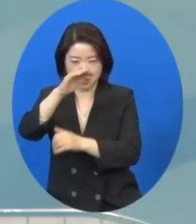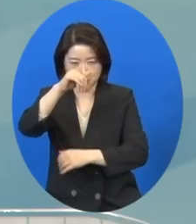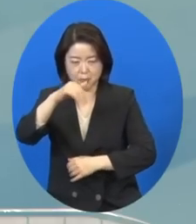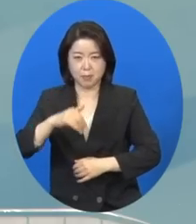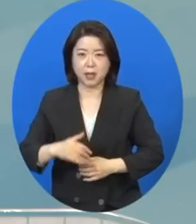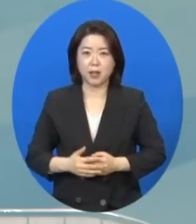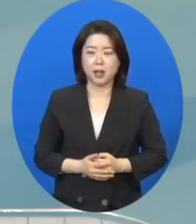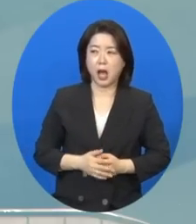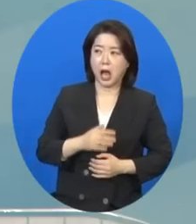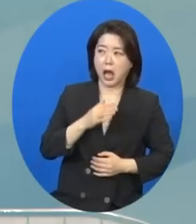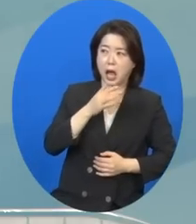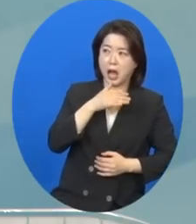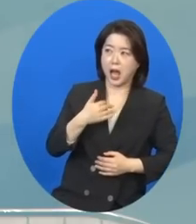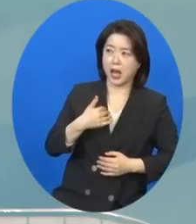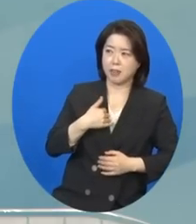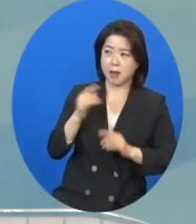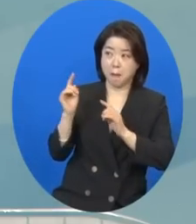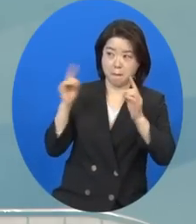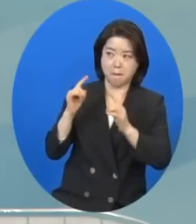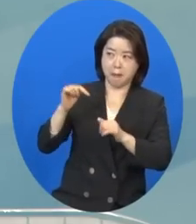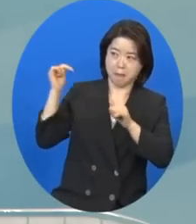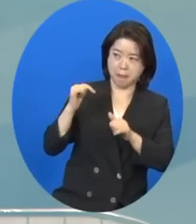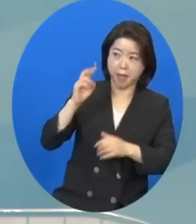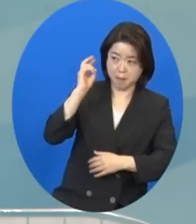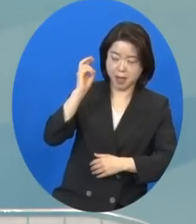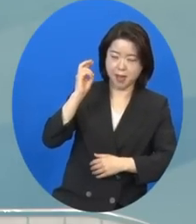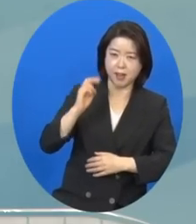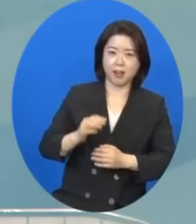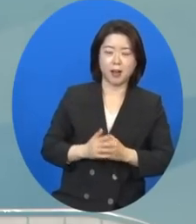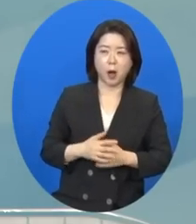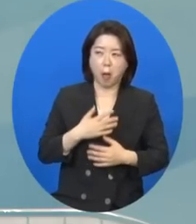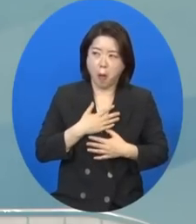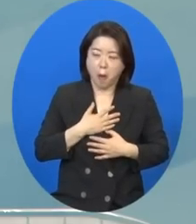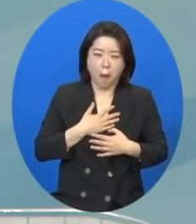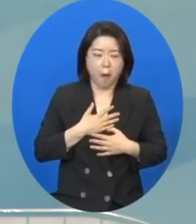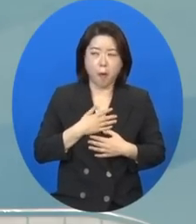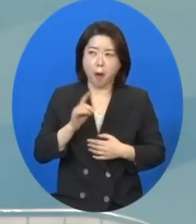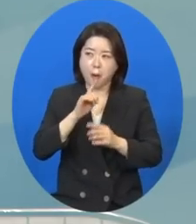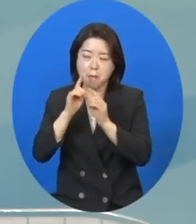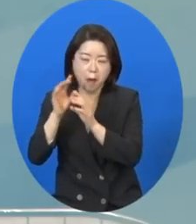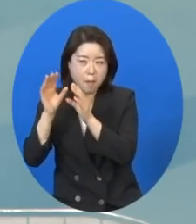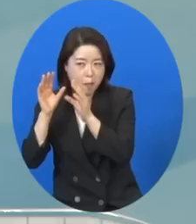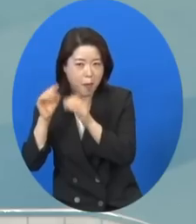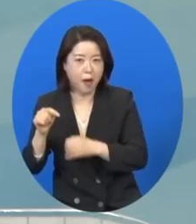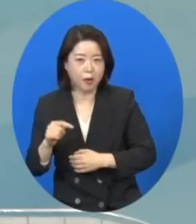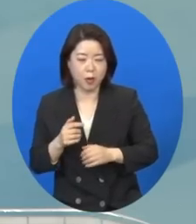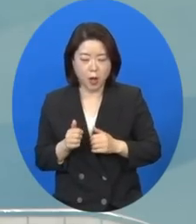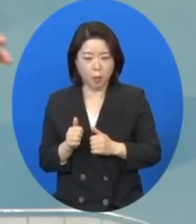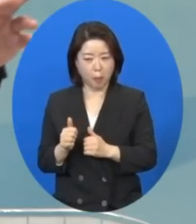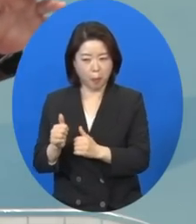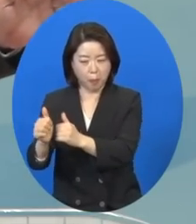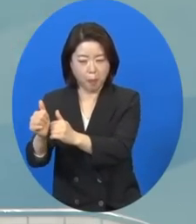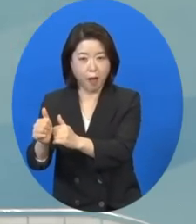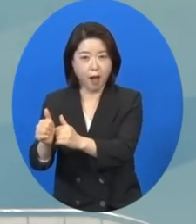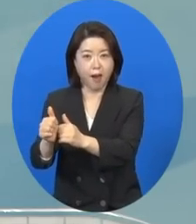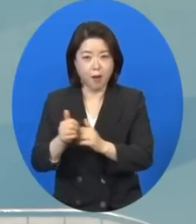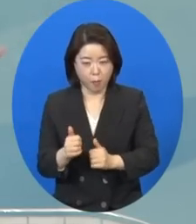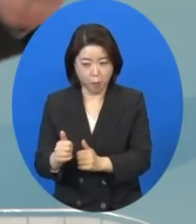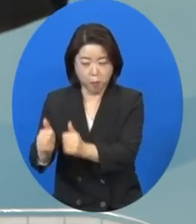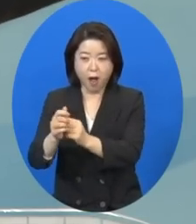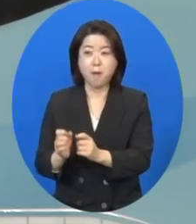아 이제 군기 교육시킨 건가 보다 하고 도대체 무슨 말씀을 하실까 정말 졸졸졸 한참을